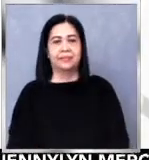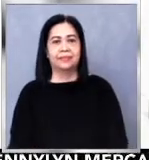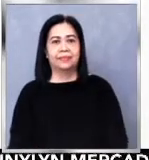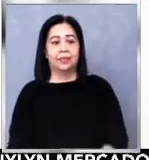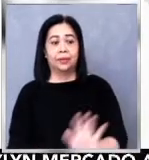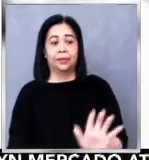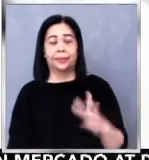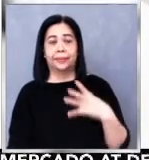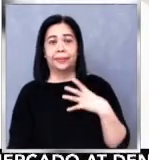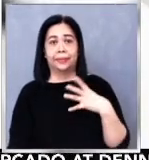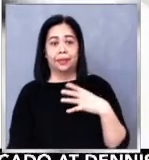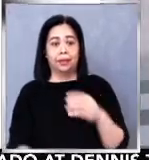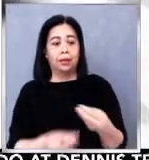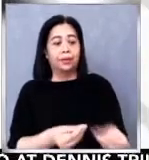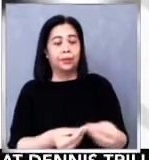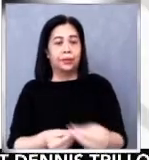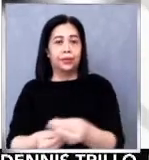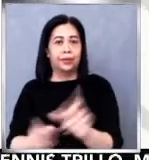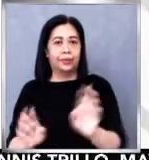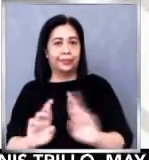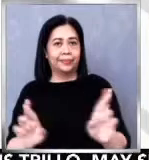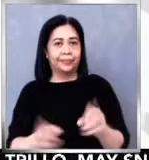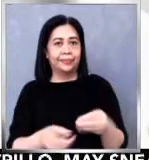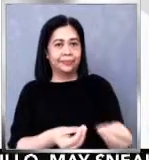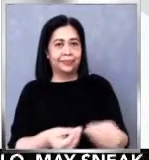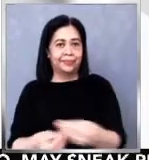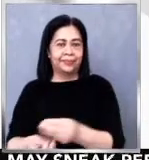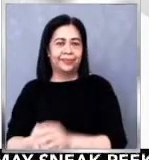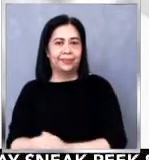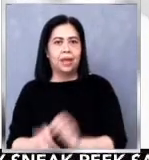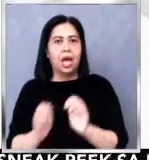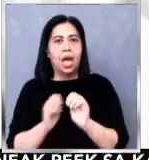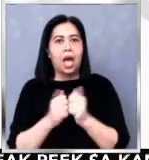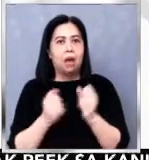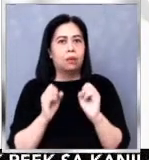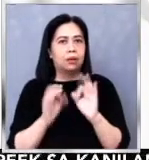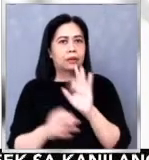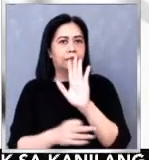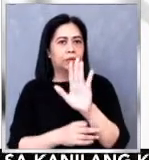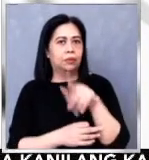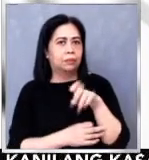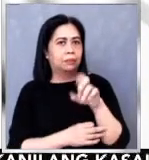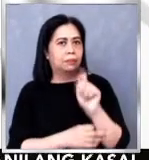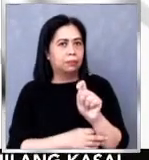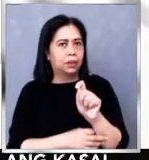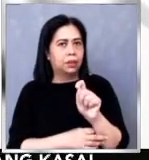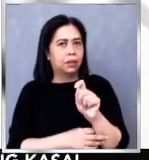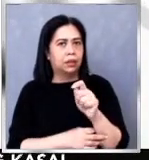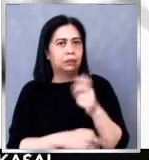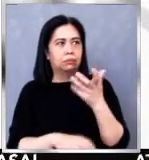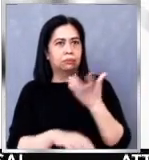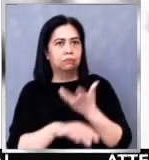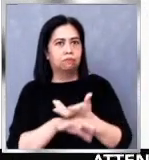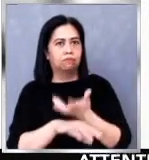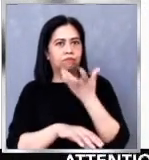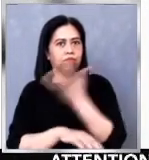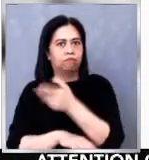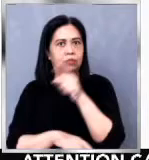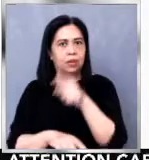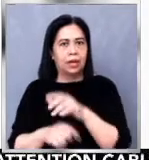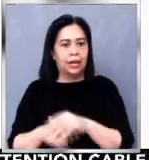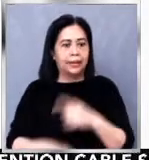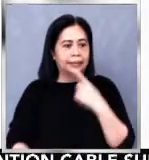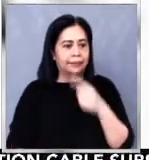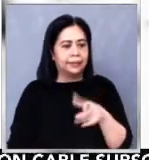na tag-iisa o kuha na lalan. Eh paano naman kung ang iyong alaga may atraso sa'yo? Diba sabi ni Mama,